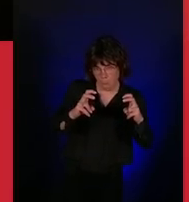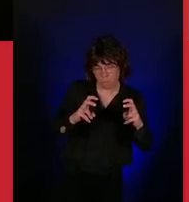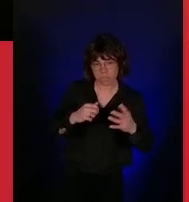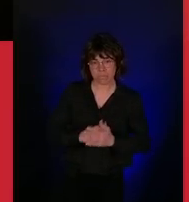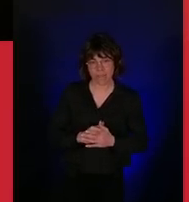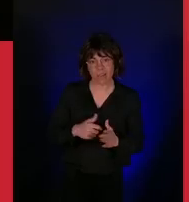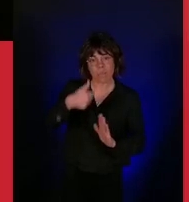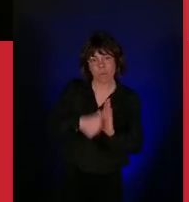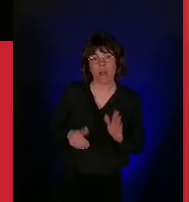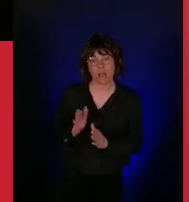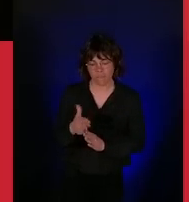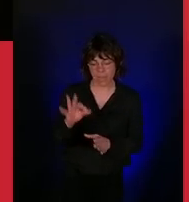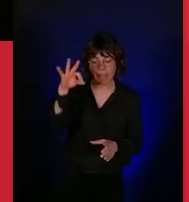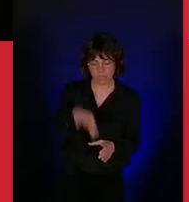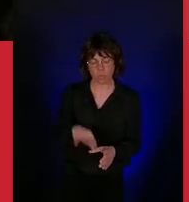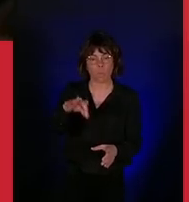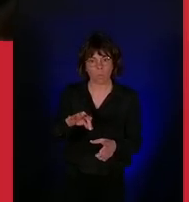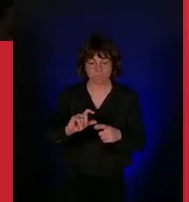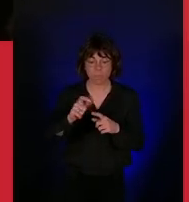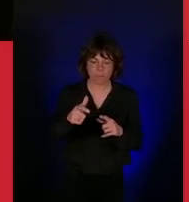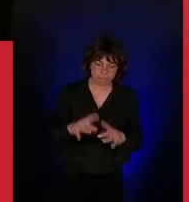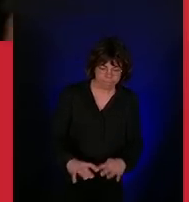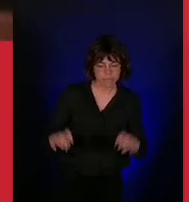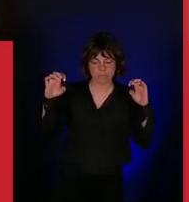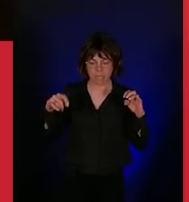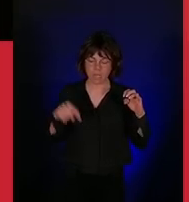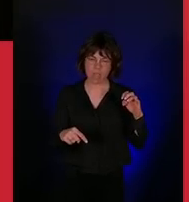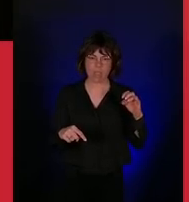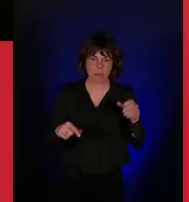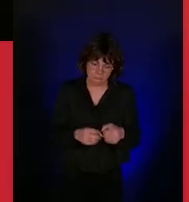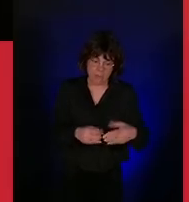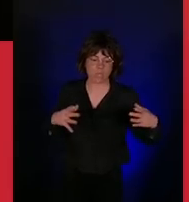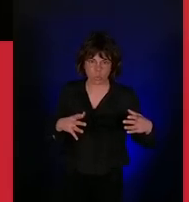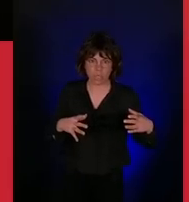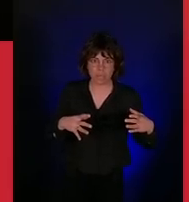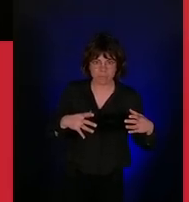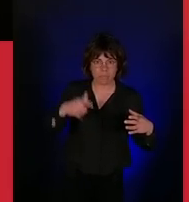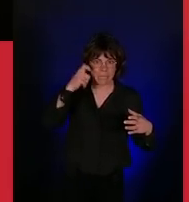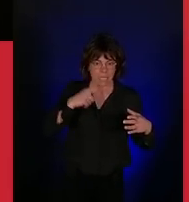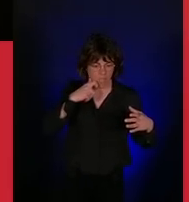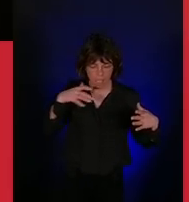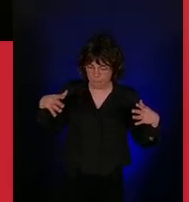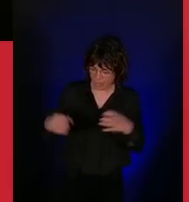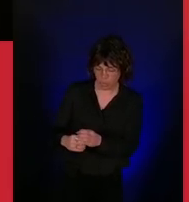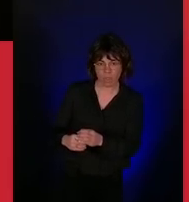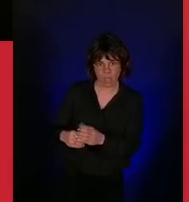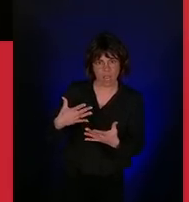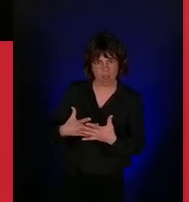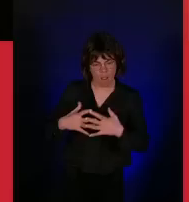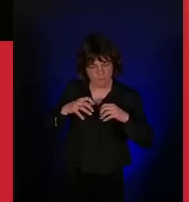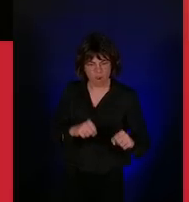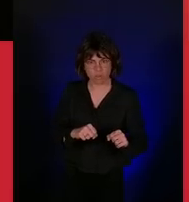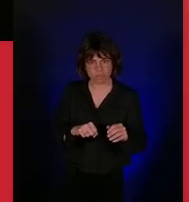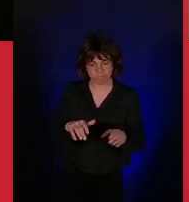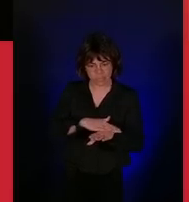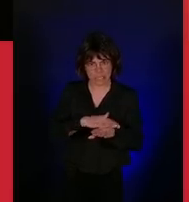législatives en avril ont débouché à la fois à l'Assemblée sur une majorité présidentielle minoritaire et une arrivée en force de l'extrême